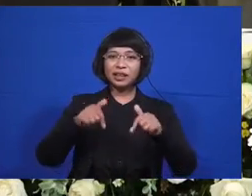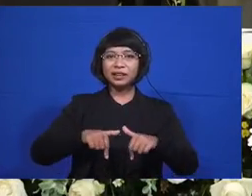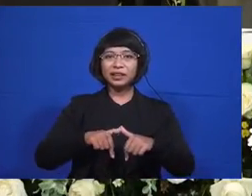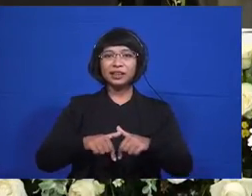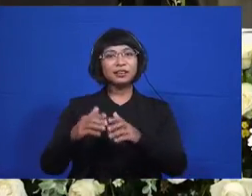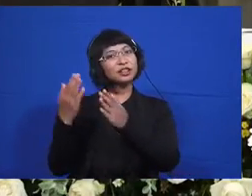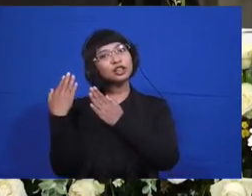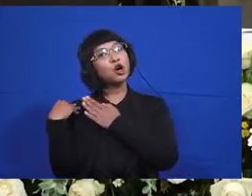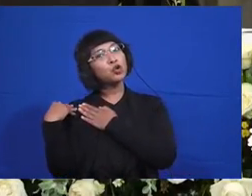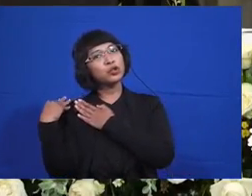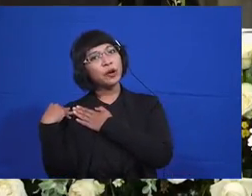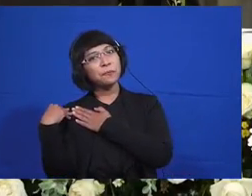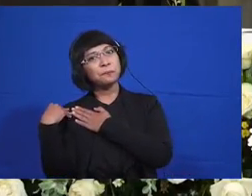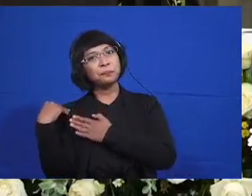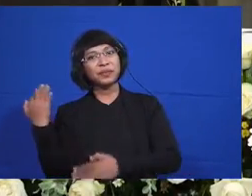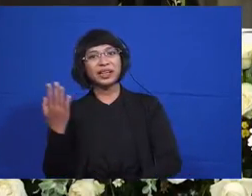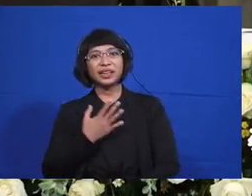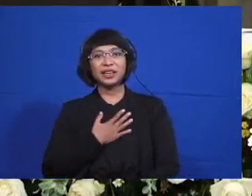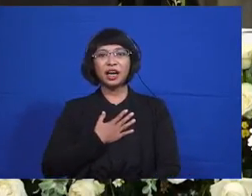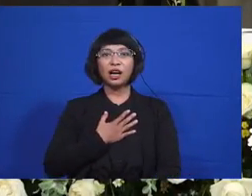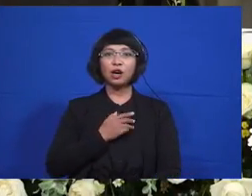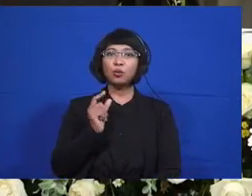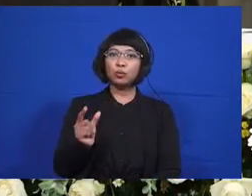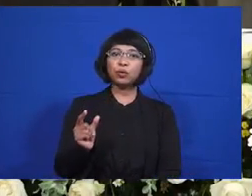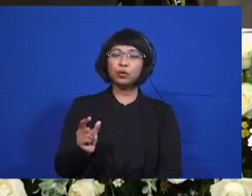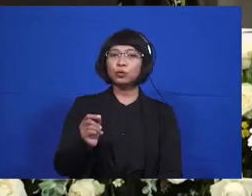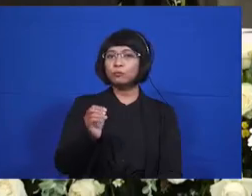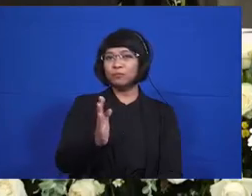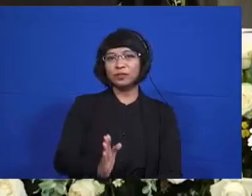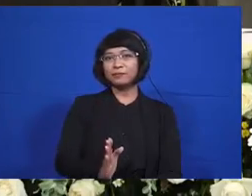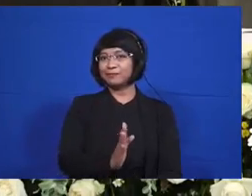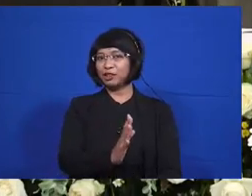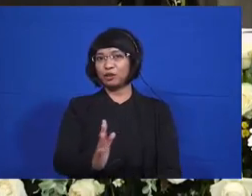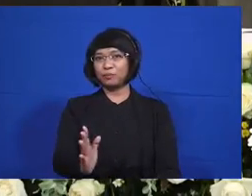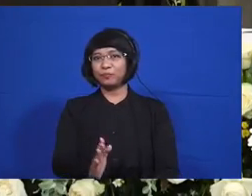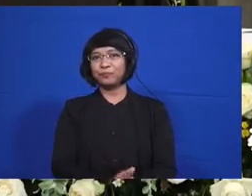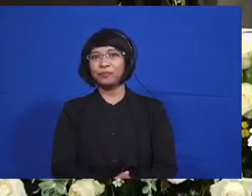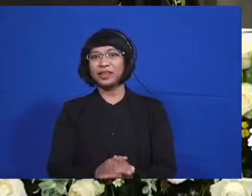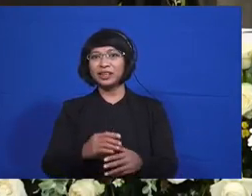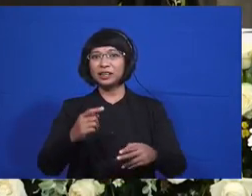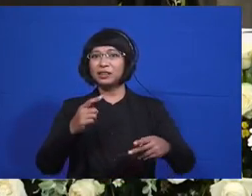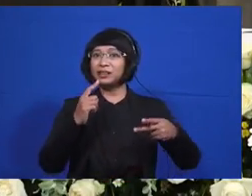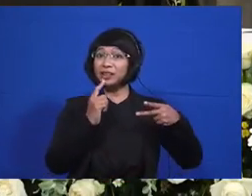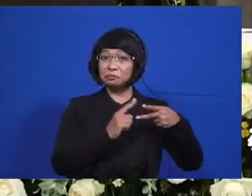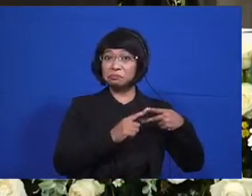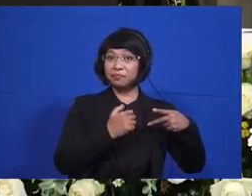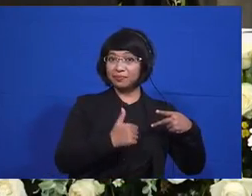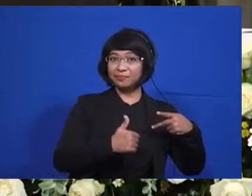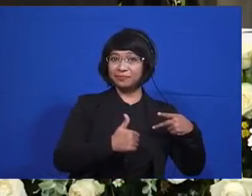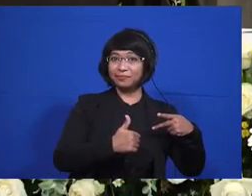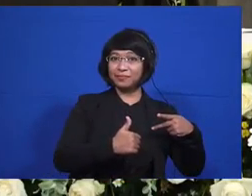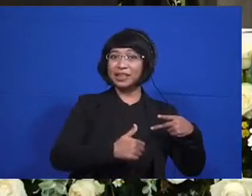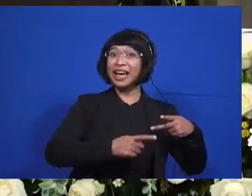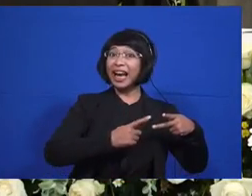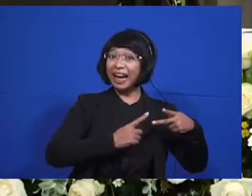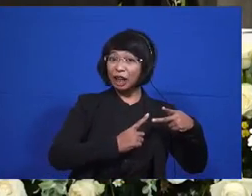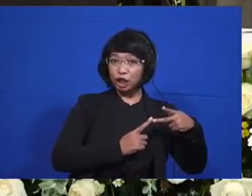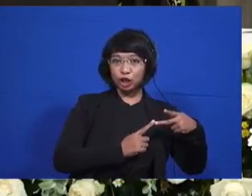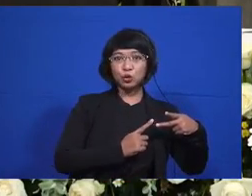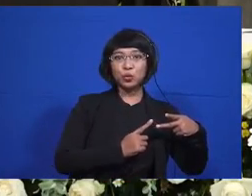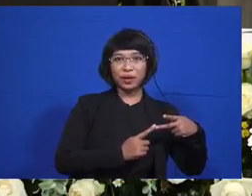kita sebagai orang-orang yang tertapis nantinya. Ini yang pertama. Yang kedua, layanilah